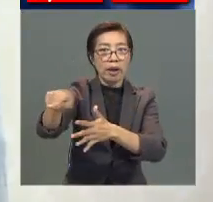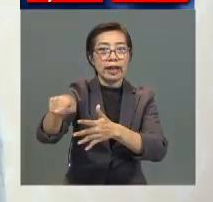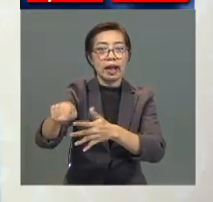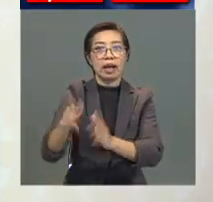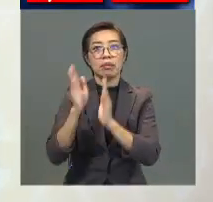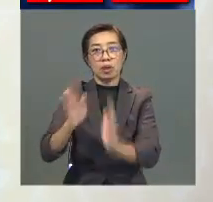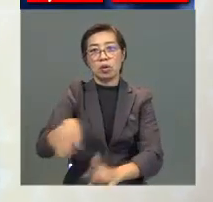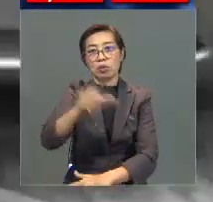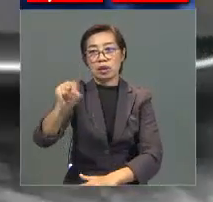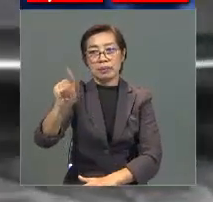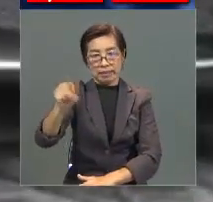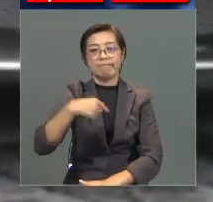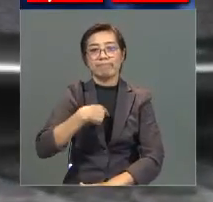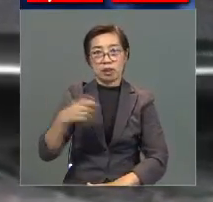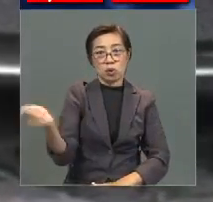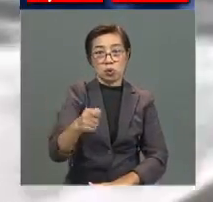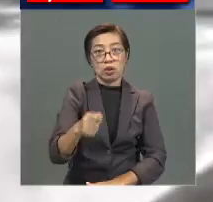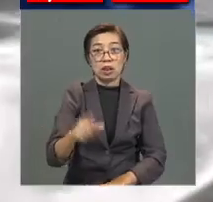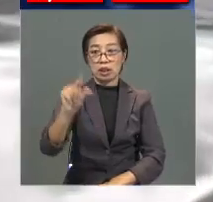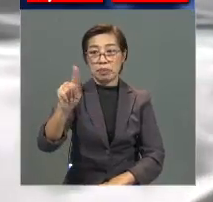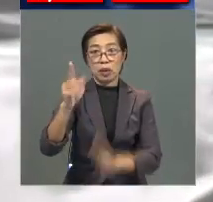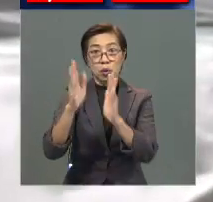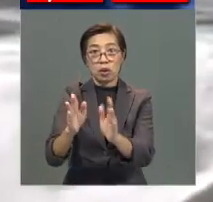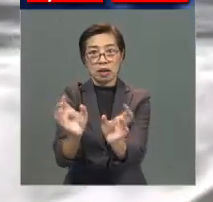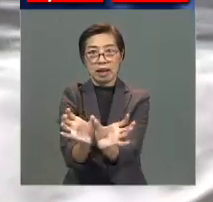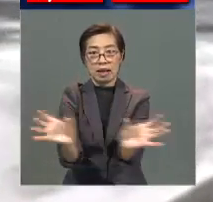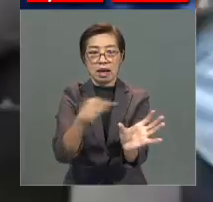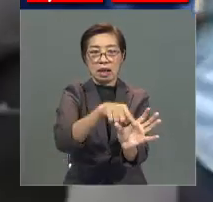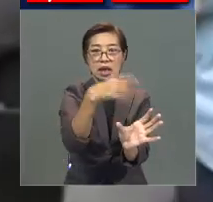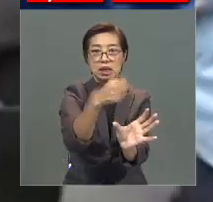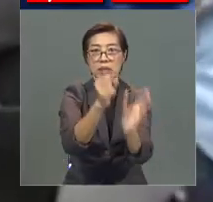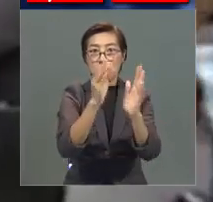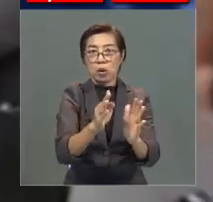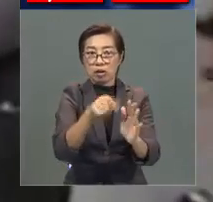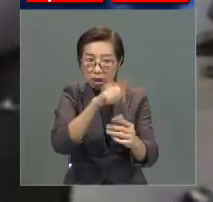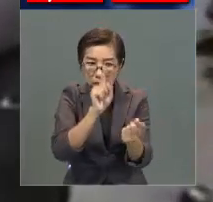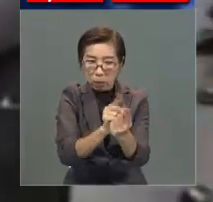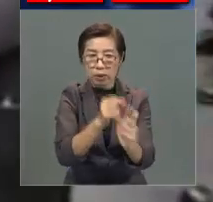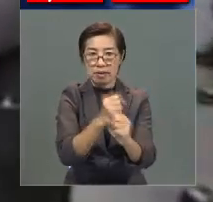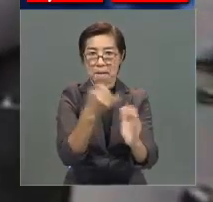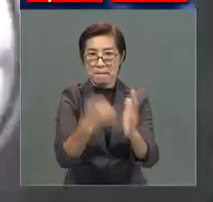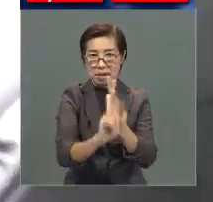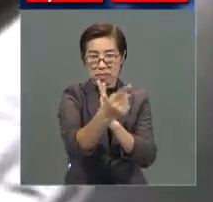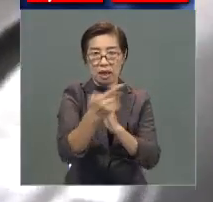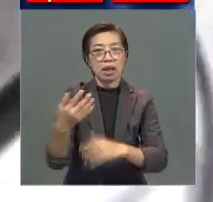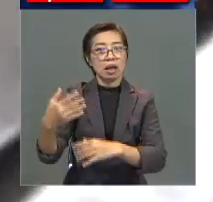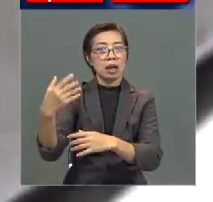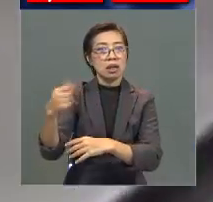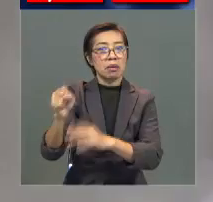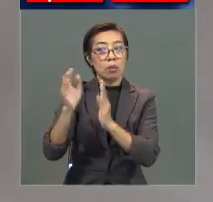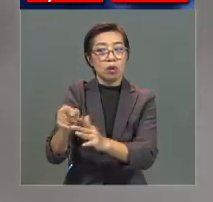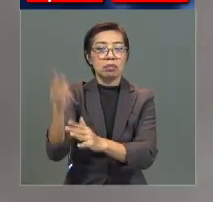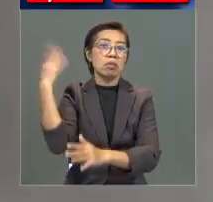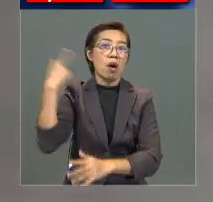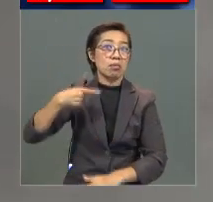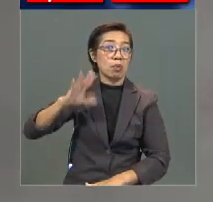จำนวน 21คนแบ่งเป็น 10คนที่เพิ่งตรวจพบข้อบกพร่องใหม่และอีก 11คนที่เคยถูกคณะกรรมการ